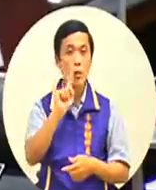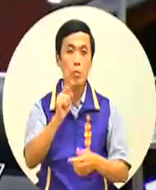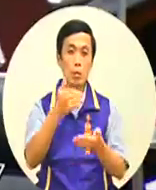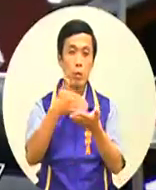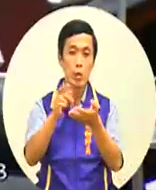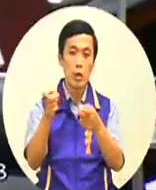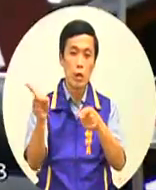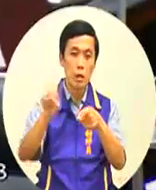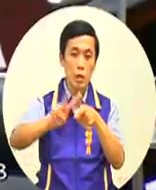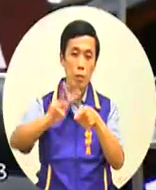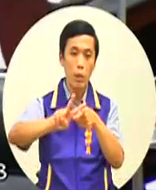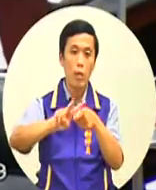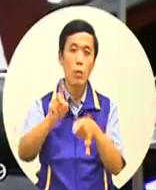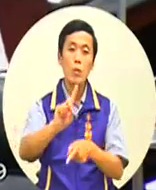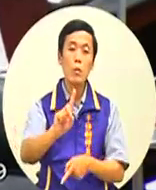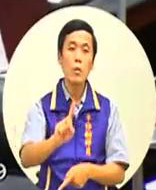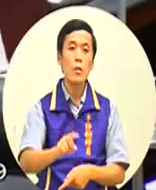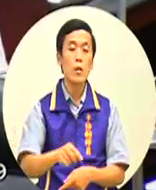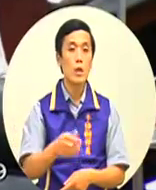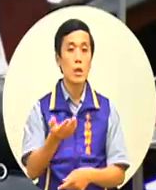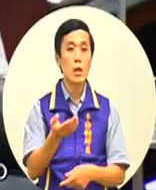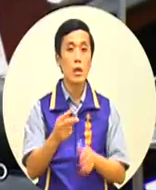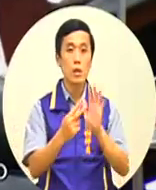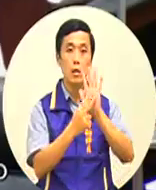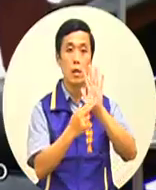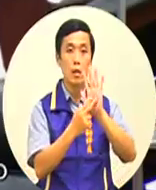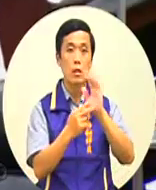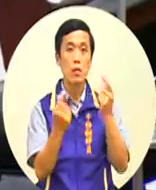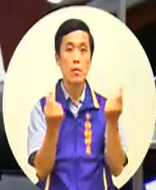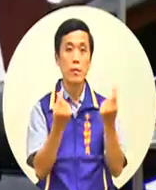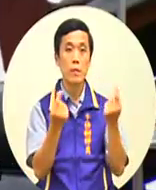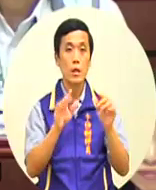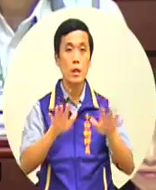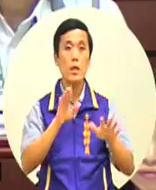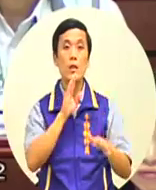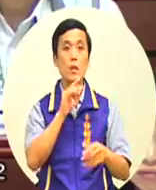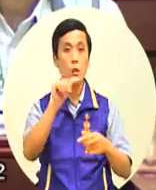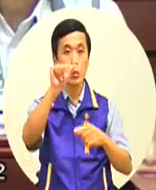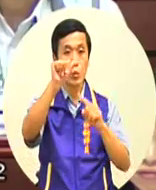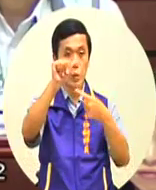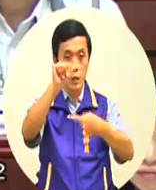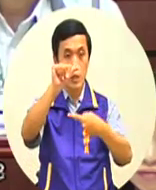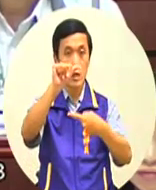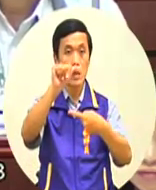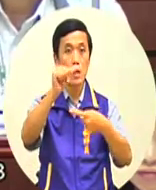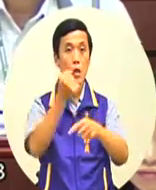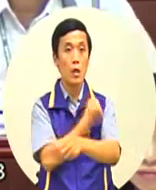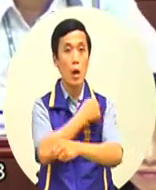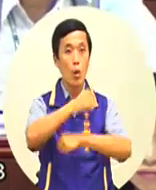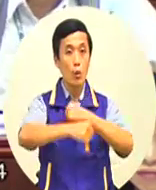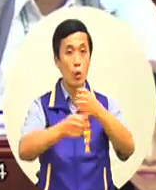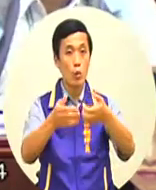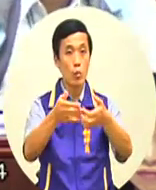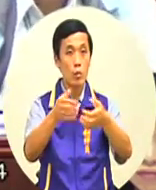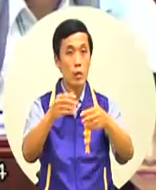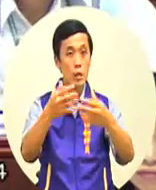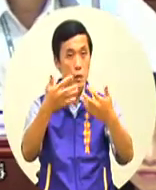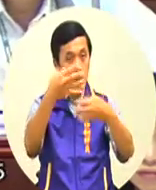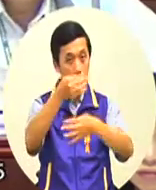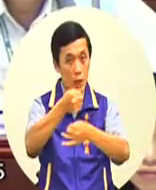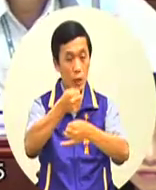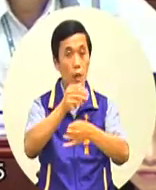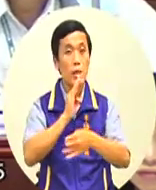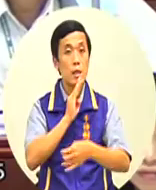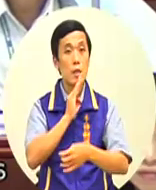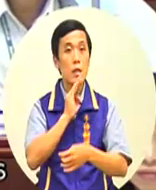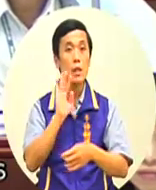来做纳闷。 对，就是刚刚举的例子，就是例如今天是五一劳动节，五一劳动节是劳工的假期。那虽然工读